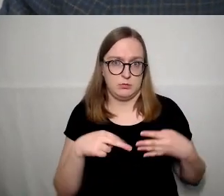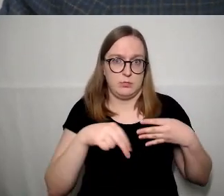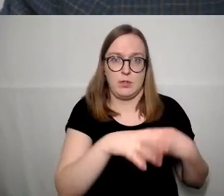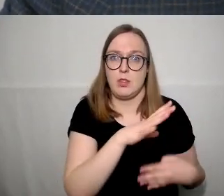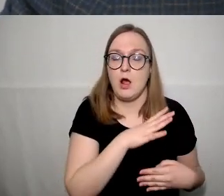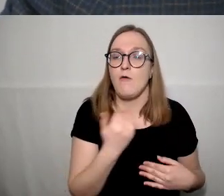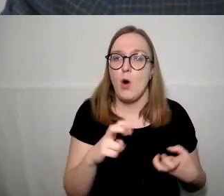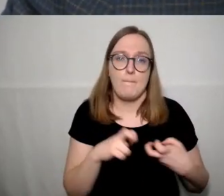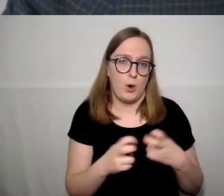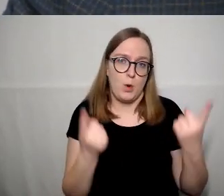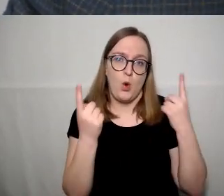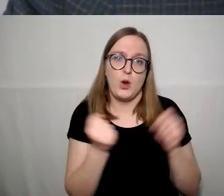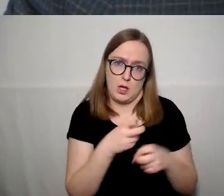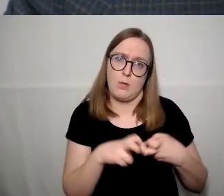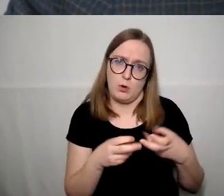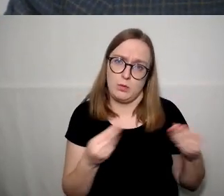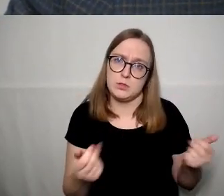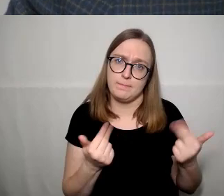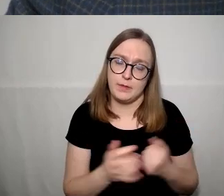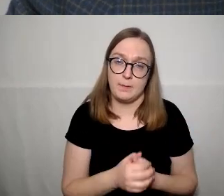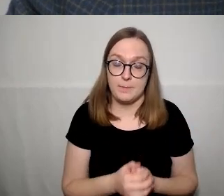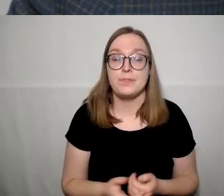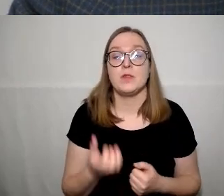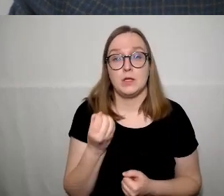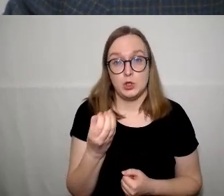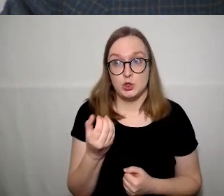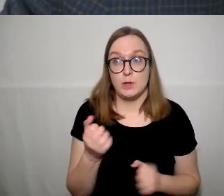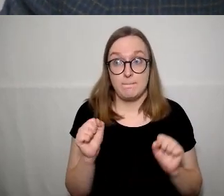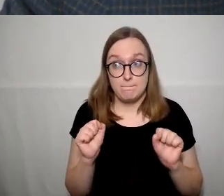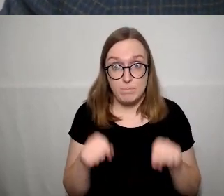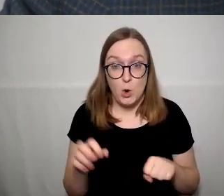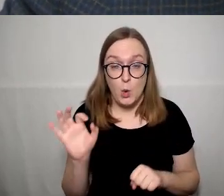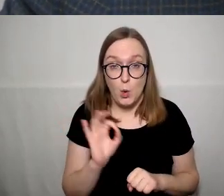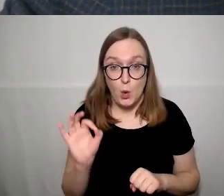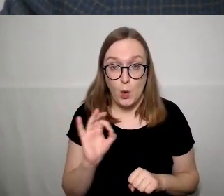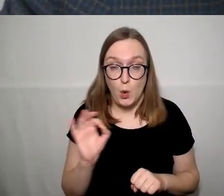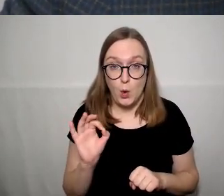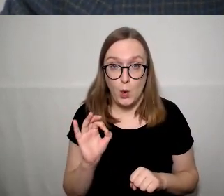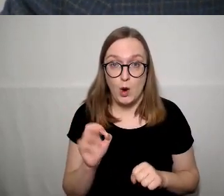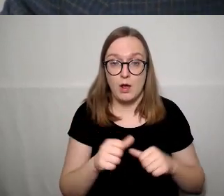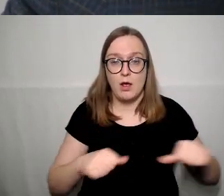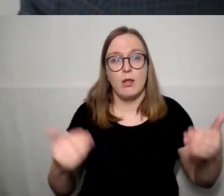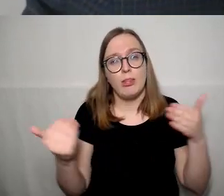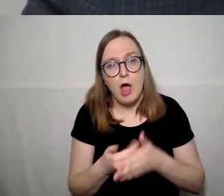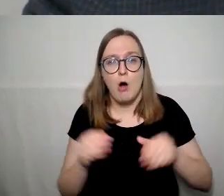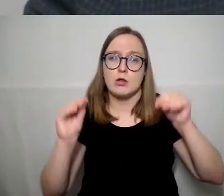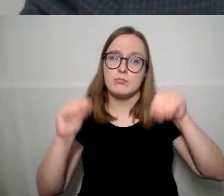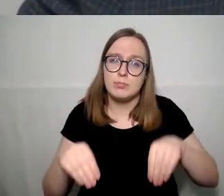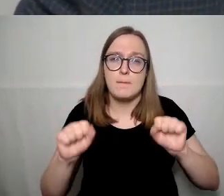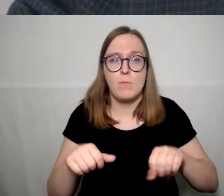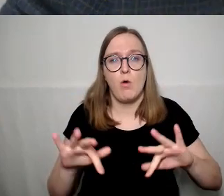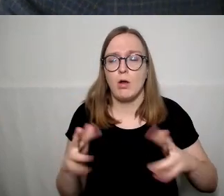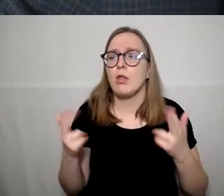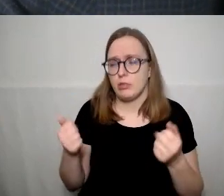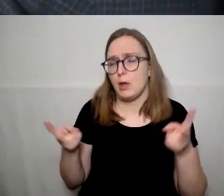problema, kurią reikia spręsti. Ir dar jeigu galima dėl įveiklinimo pakrančių. Tai iš tikrųjų reikia kurti tą